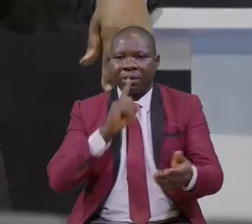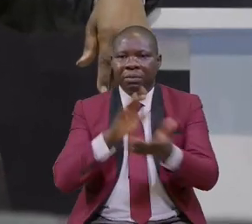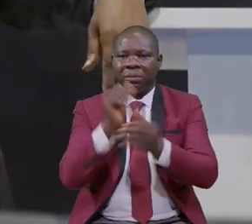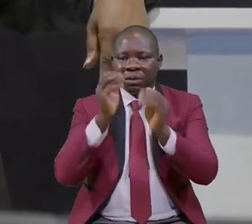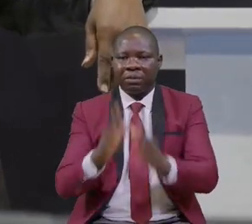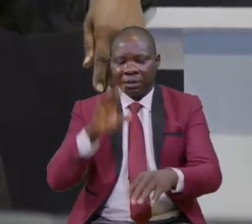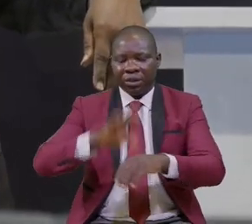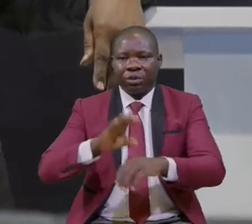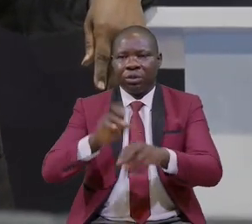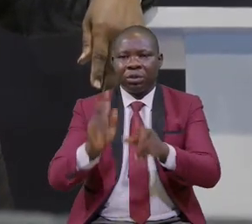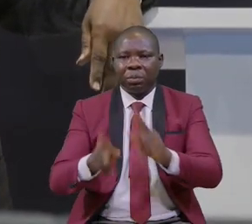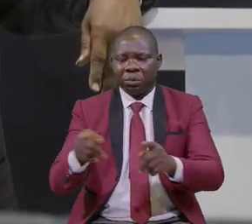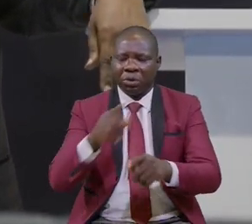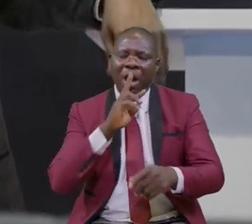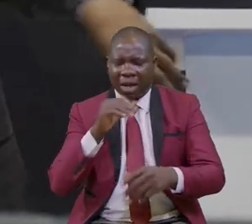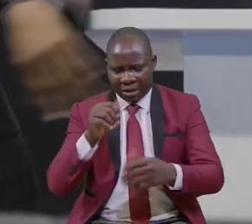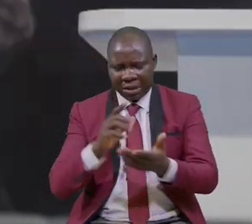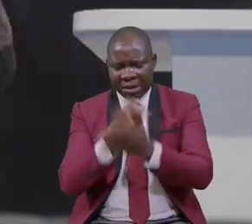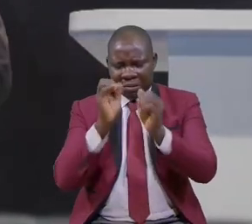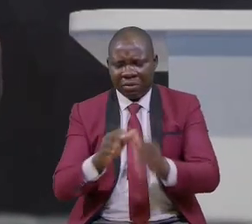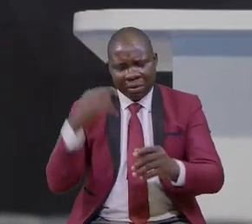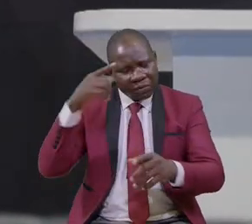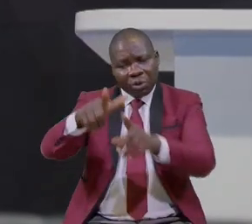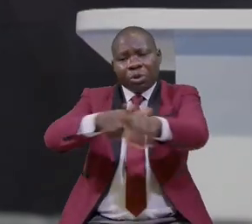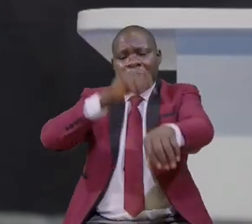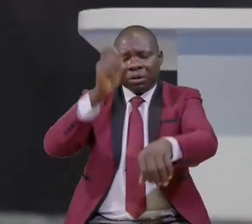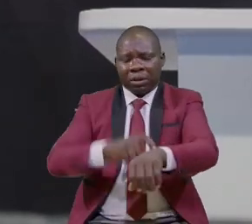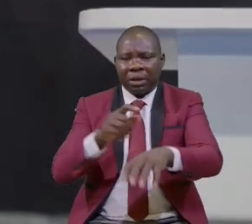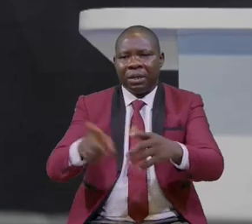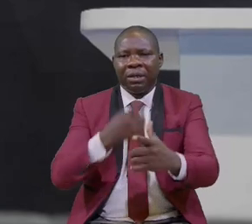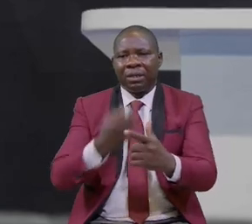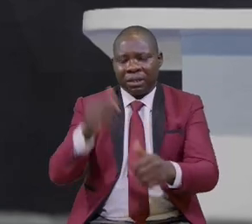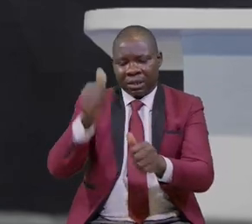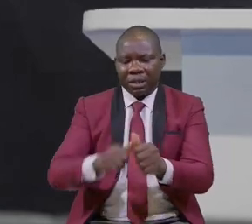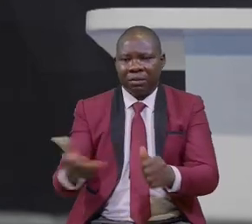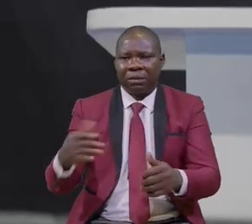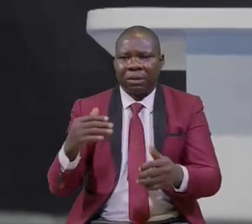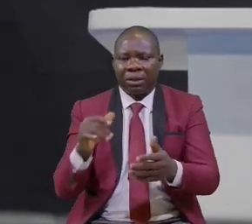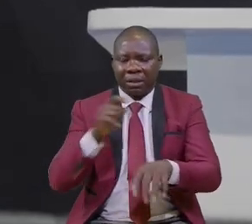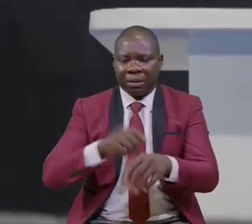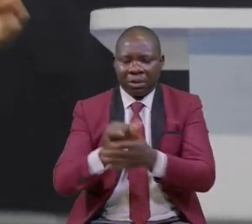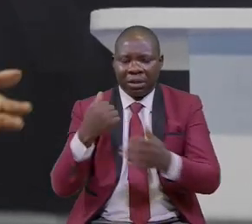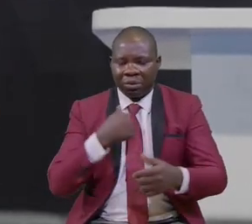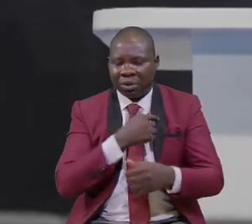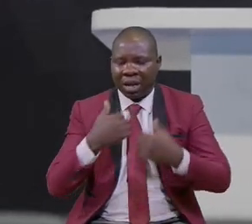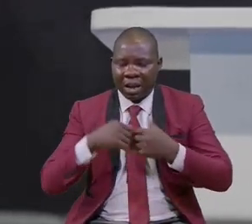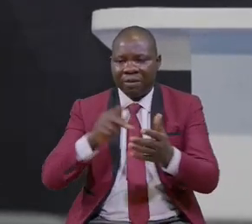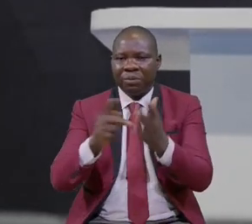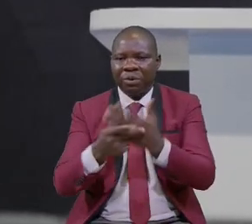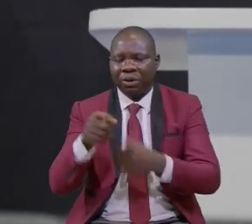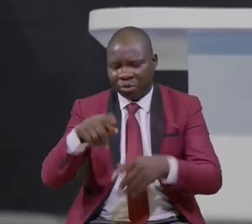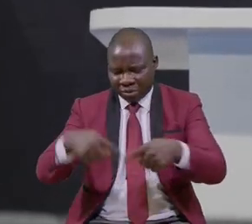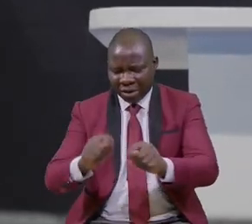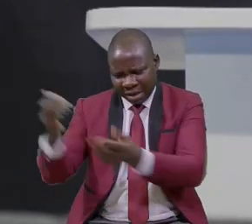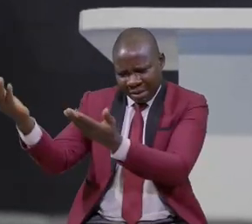Les croyants. Tu es un croyant il y a longtemps. Et maintenant, chaque fois qu'on fait des croisades, tu essaies, tu amènes